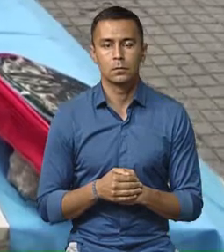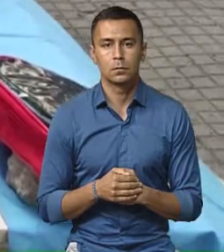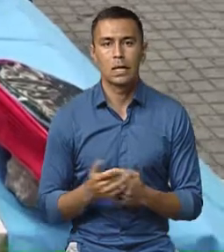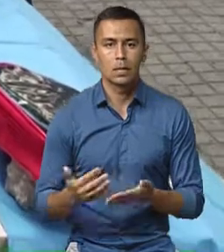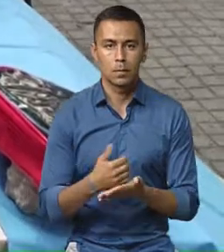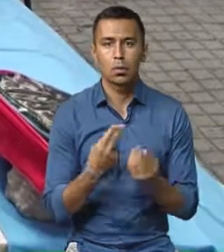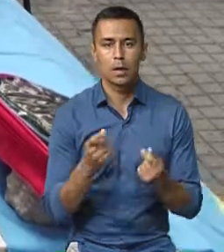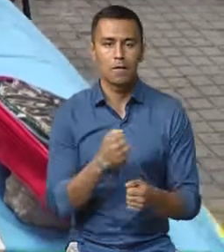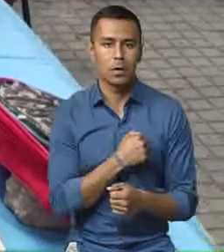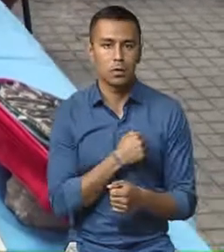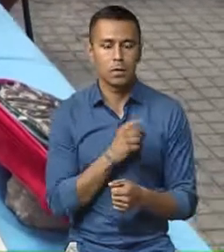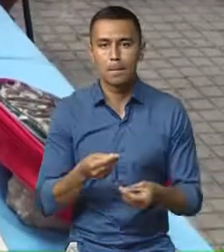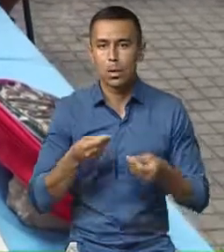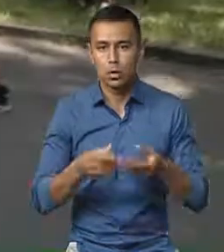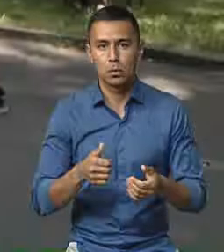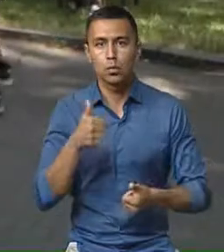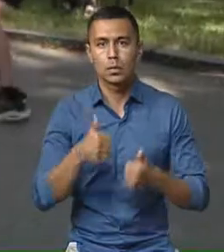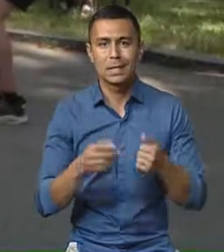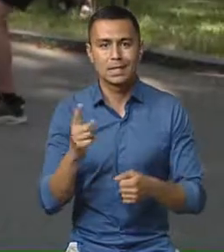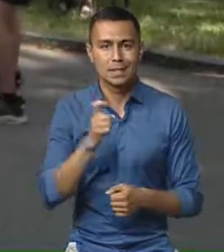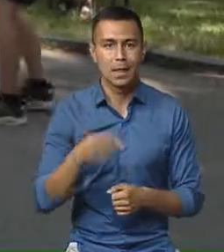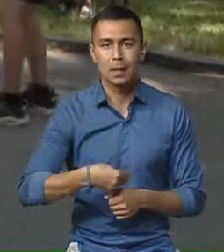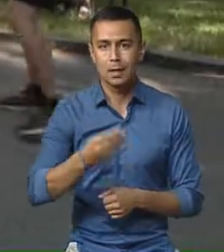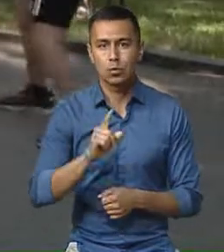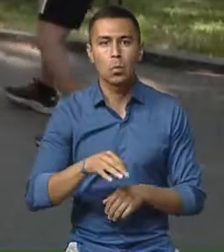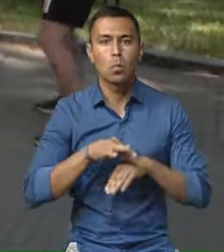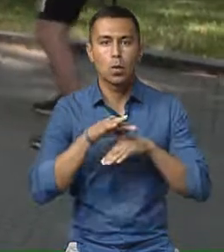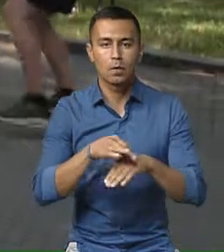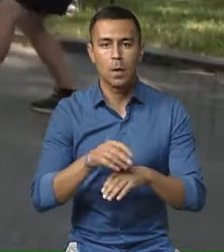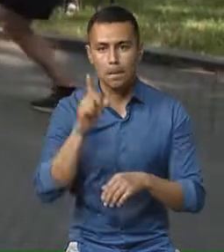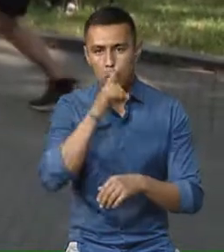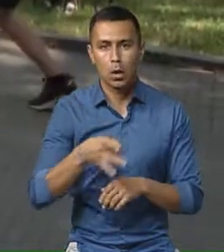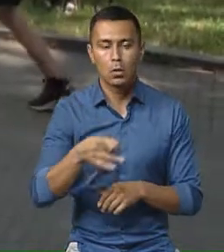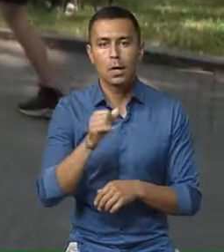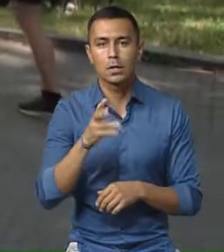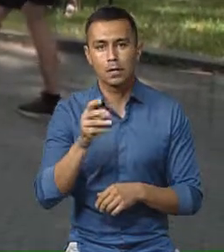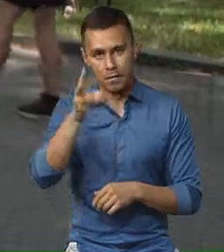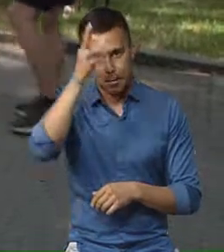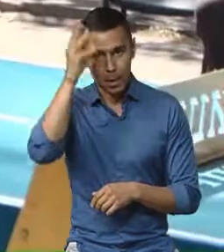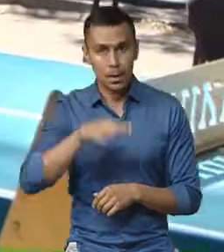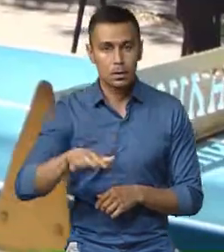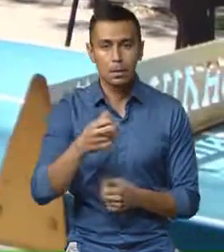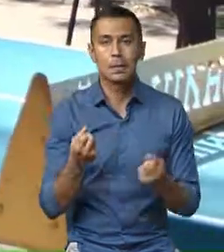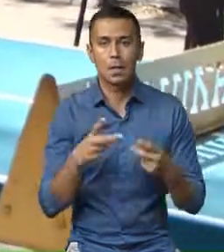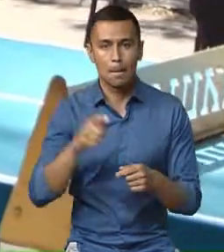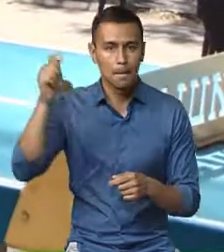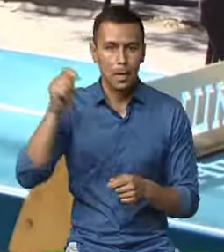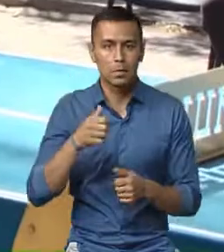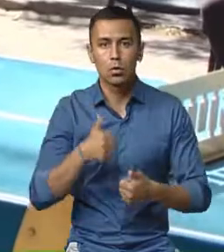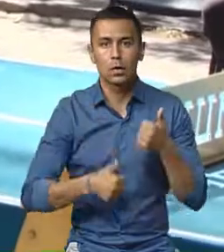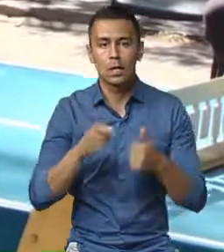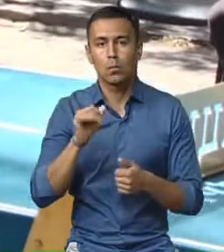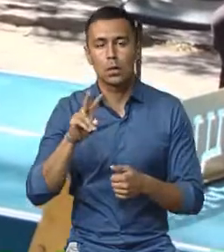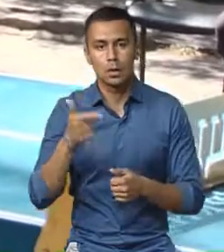Збирали гроші для військових на благодійному турнірі з настільного тенісу, що проходив у мікрорайоні Гречани у Хмельницькому. Спеціально приїхав на турнір з